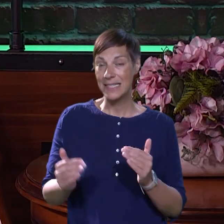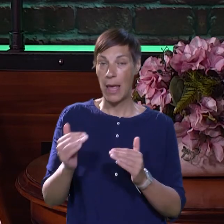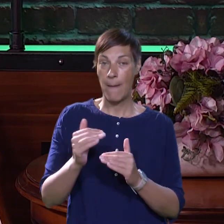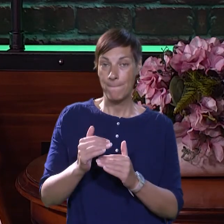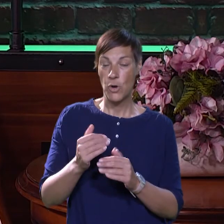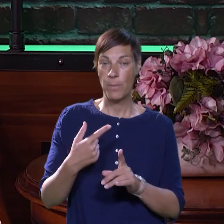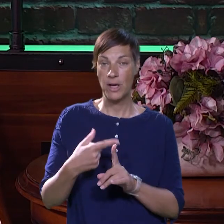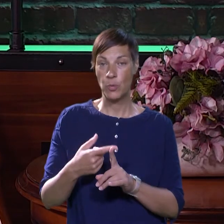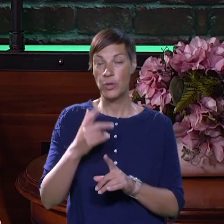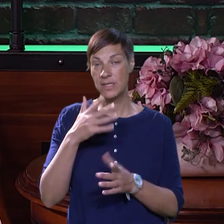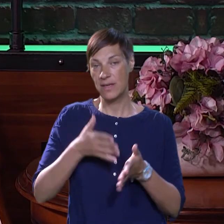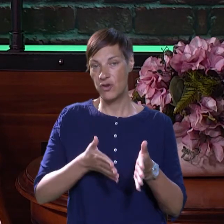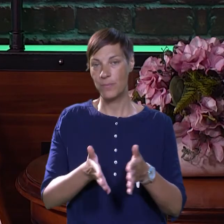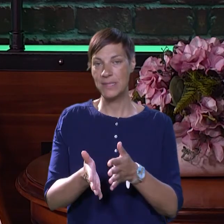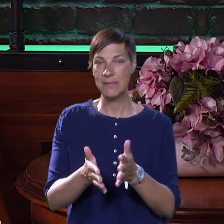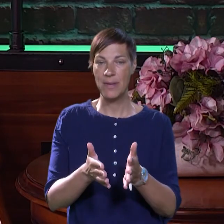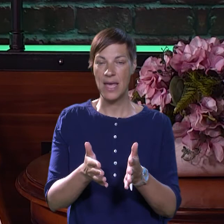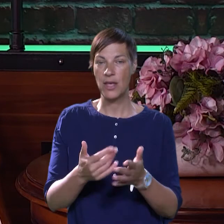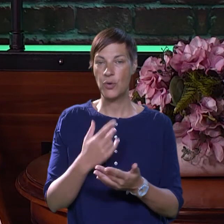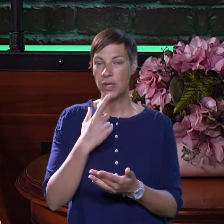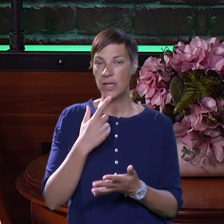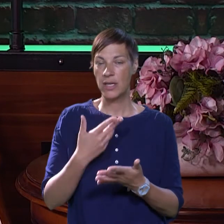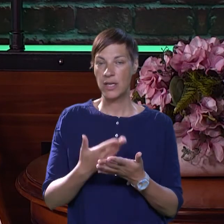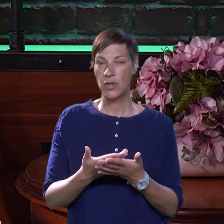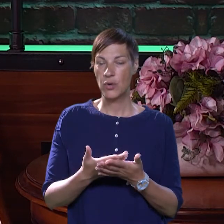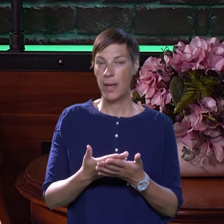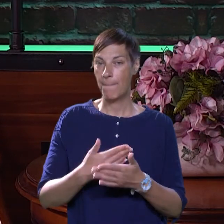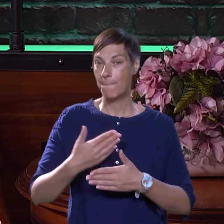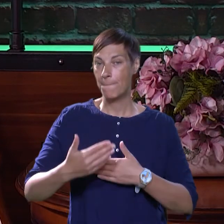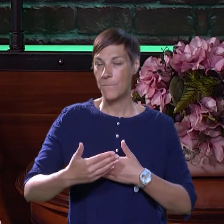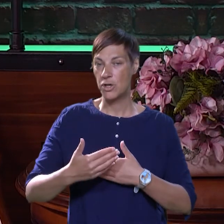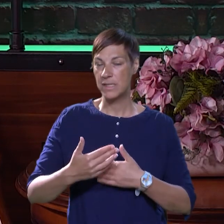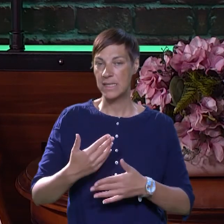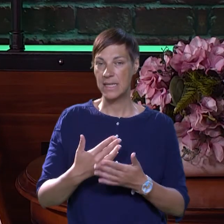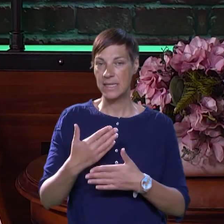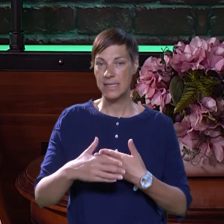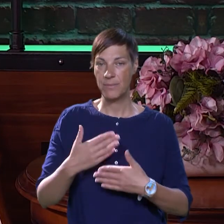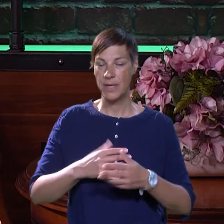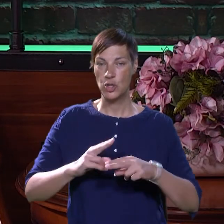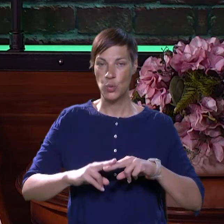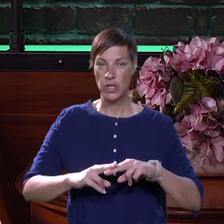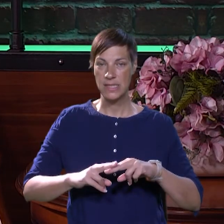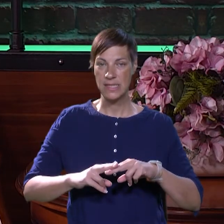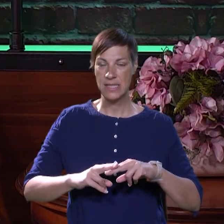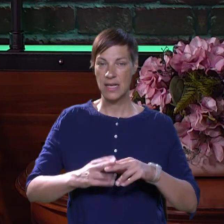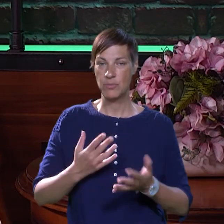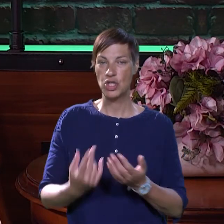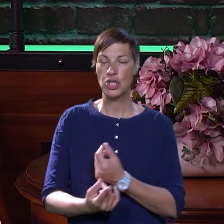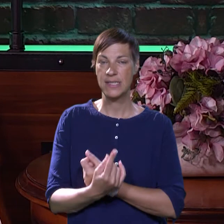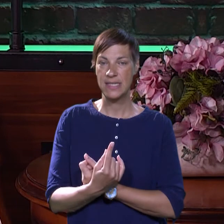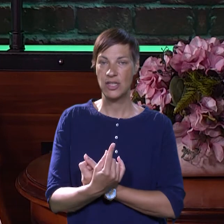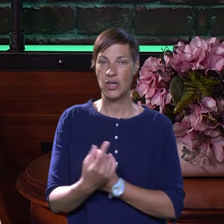pomak u pozitivnom smjeru koji je u stvari i posljedica među ostalim onim što